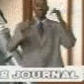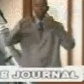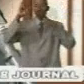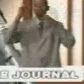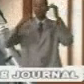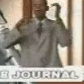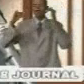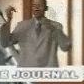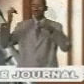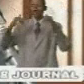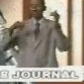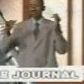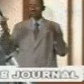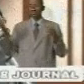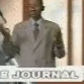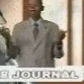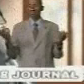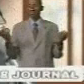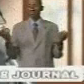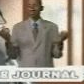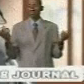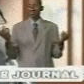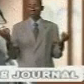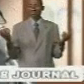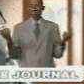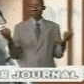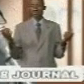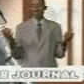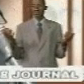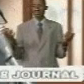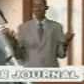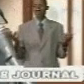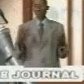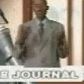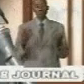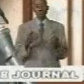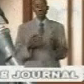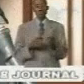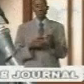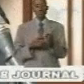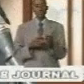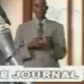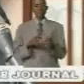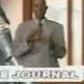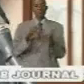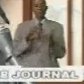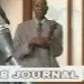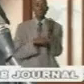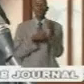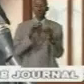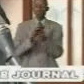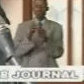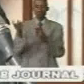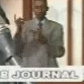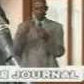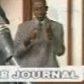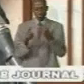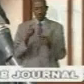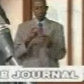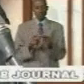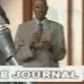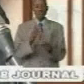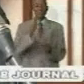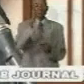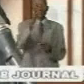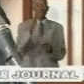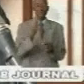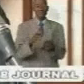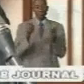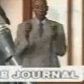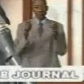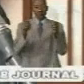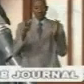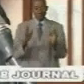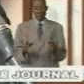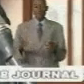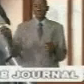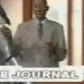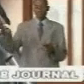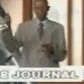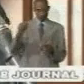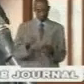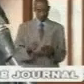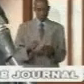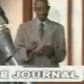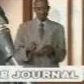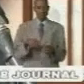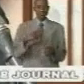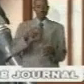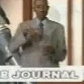000 visiteurs, dont 500 journalistes qui vont avoir à travailler dans des conditions extrêmes et qui